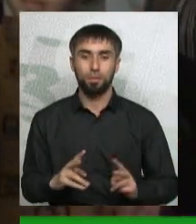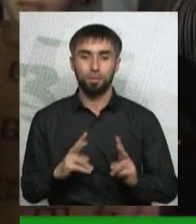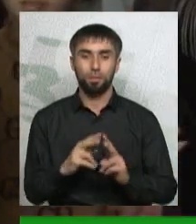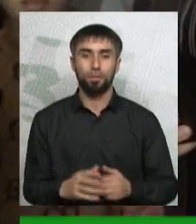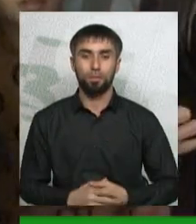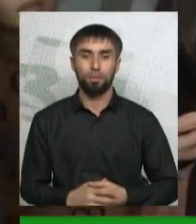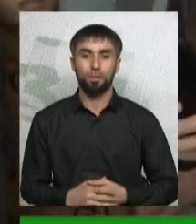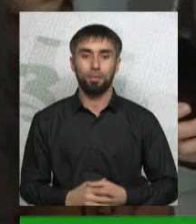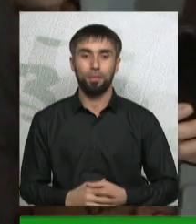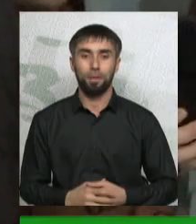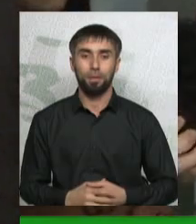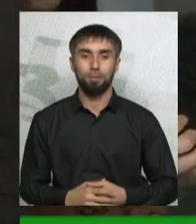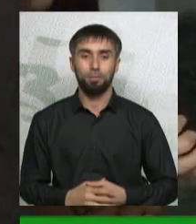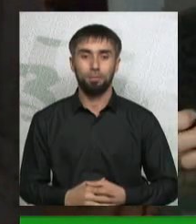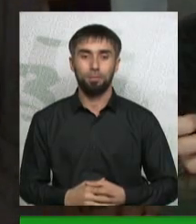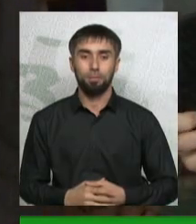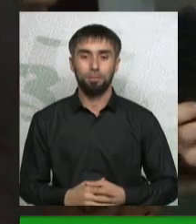Да, правильно.